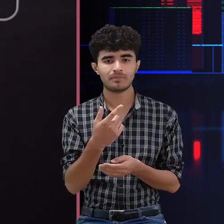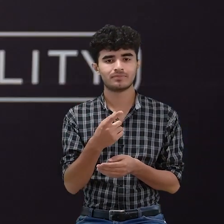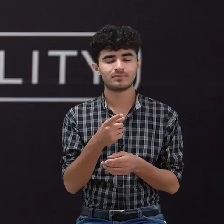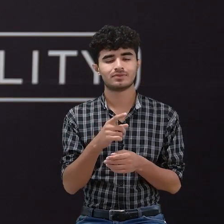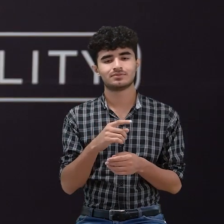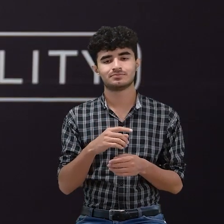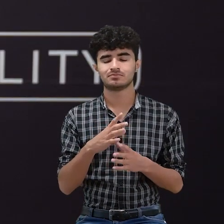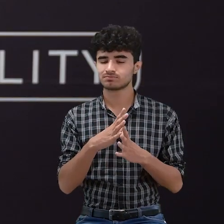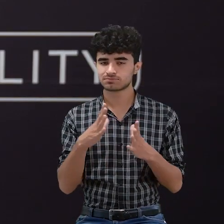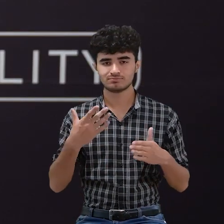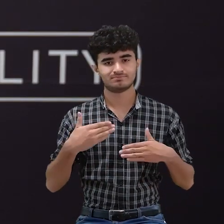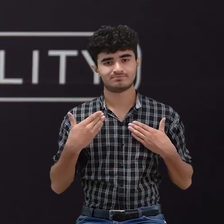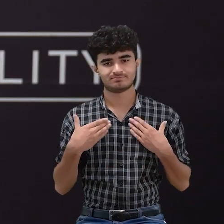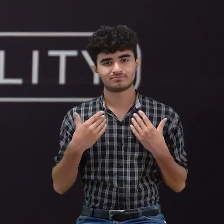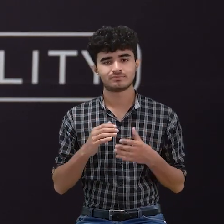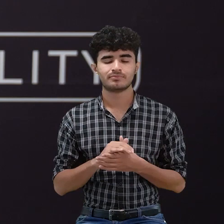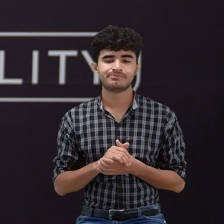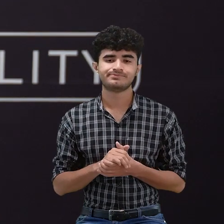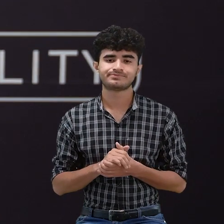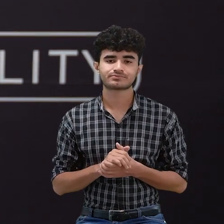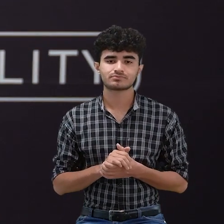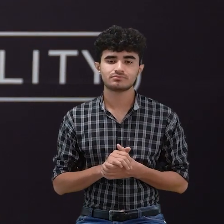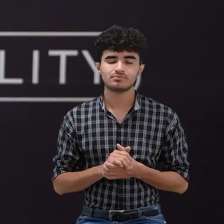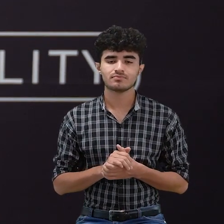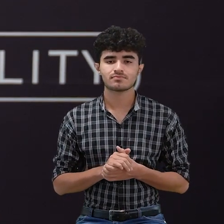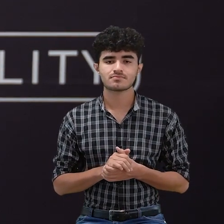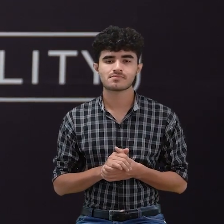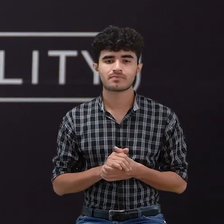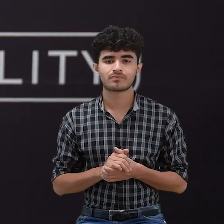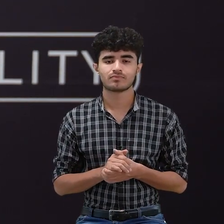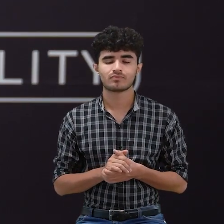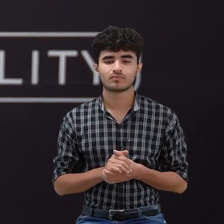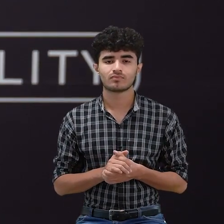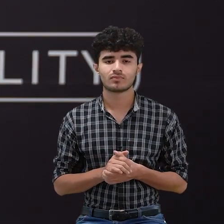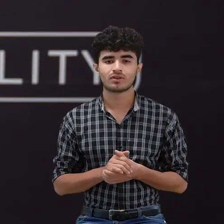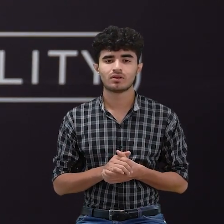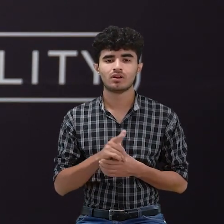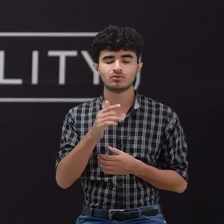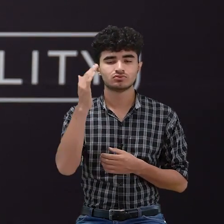ساتھ. ایک جو بات ہے وہ یہ کہ مجھے